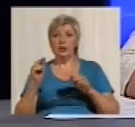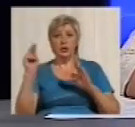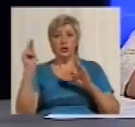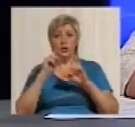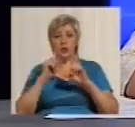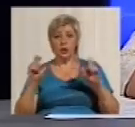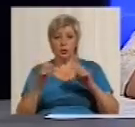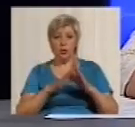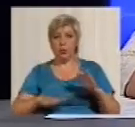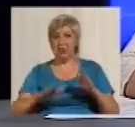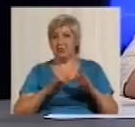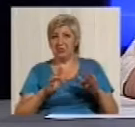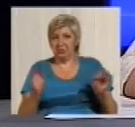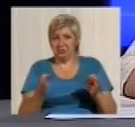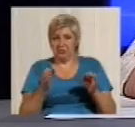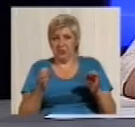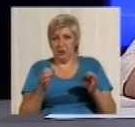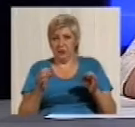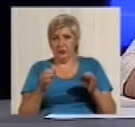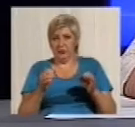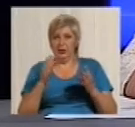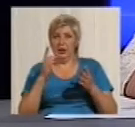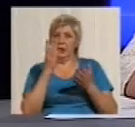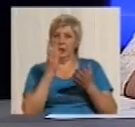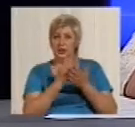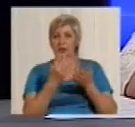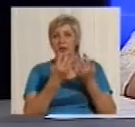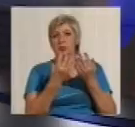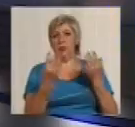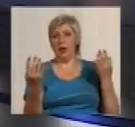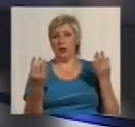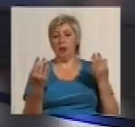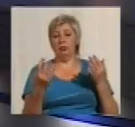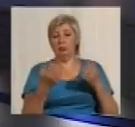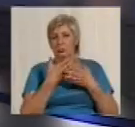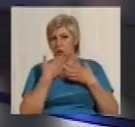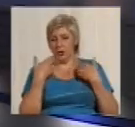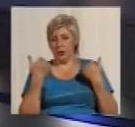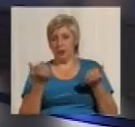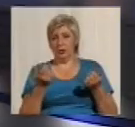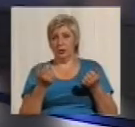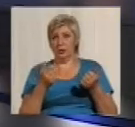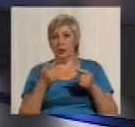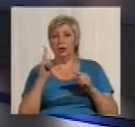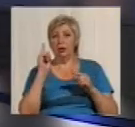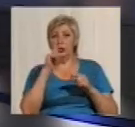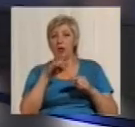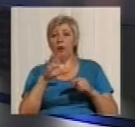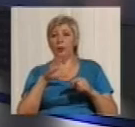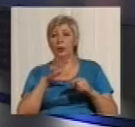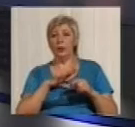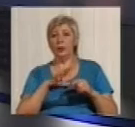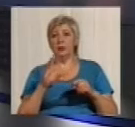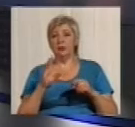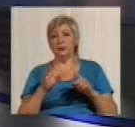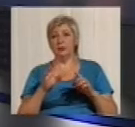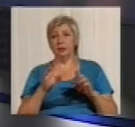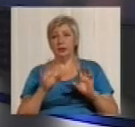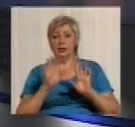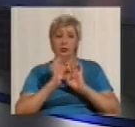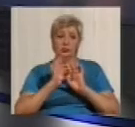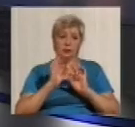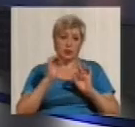Абсолютно ніяк. Вона ніяк не відділена. Там є паркан. Ні. Там немає паркана. Ні. Там был прекрасный, ну как бы прекрасный, там